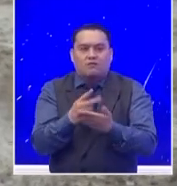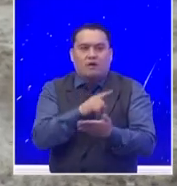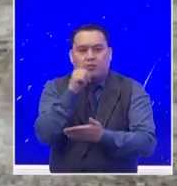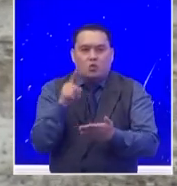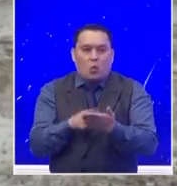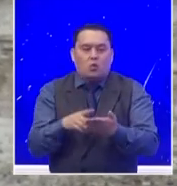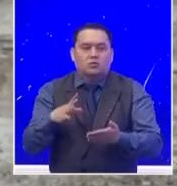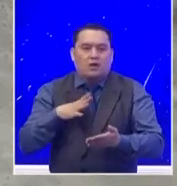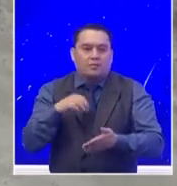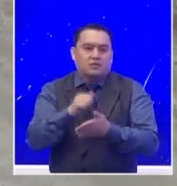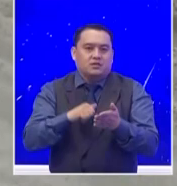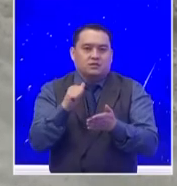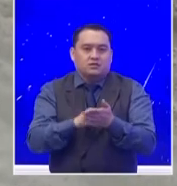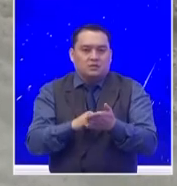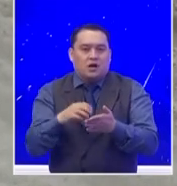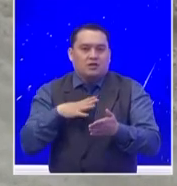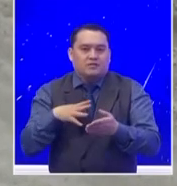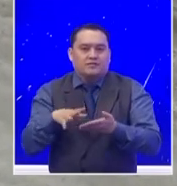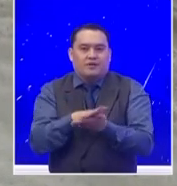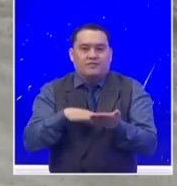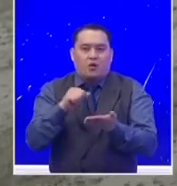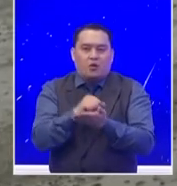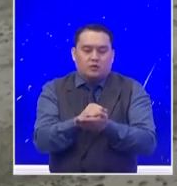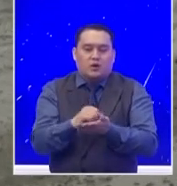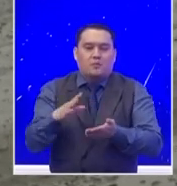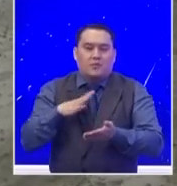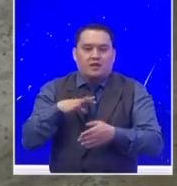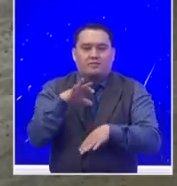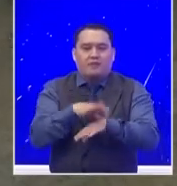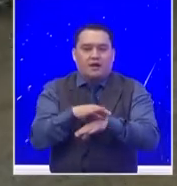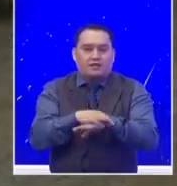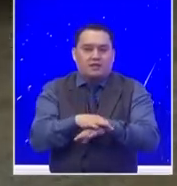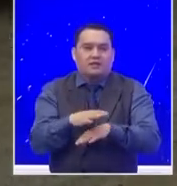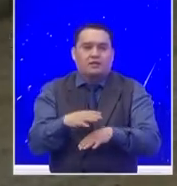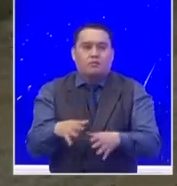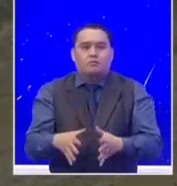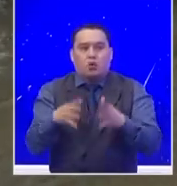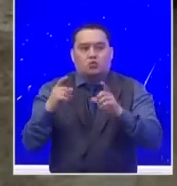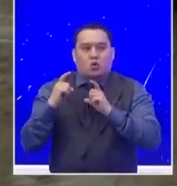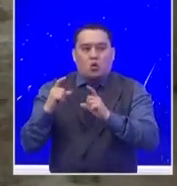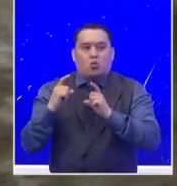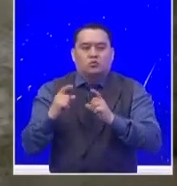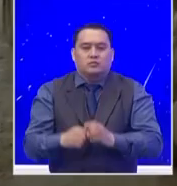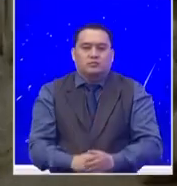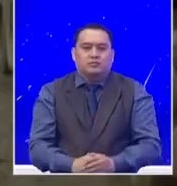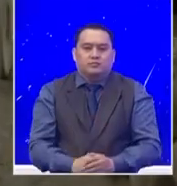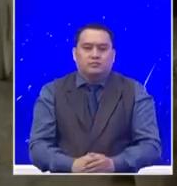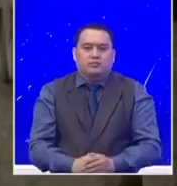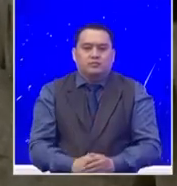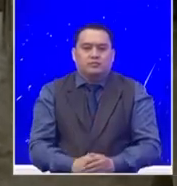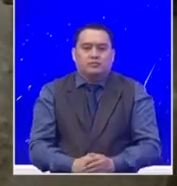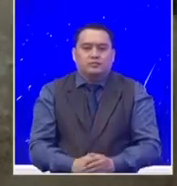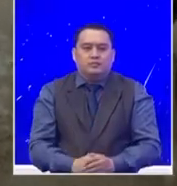автолюбителей, одной из причин преждевременного износа асфальтового покрытия являются так называемые большегрузы, точнее, их перегруз.